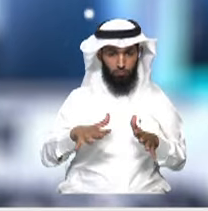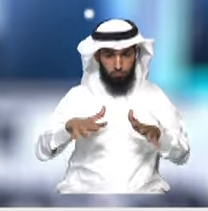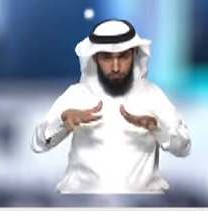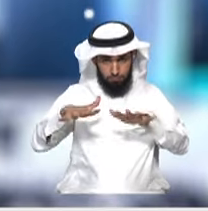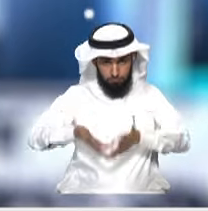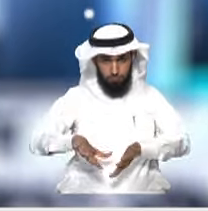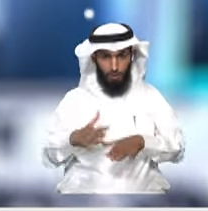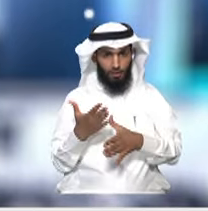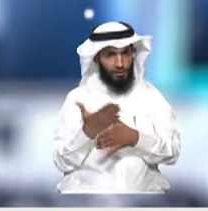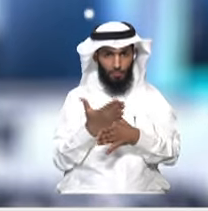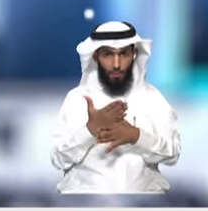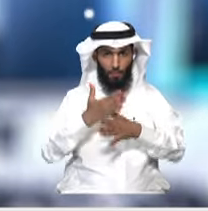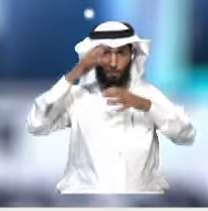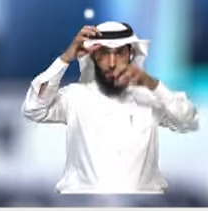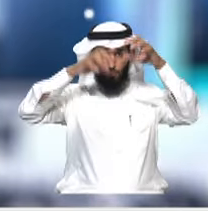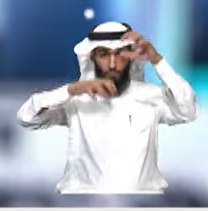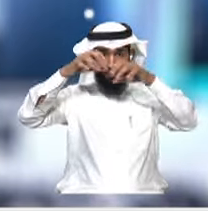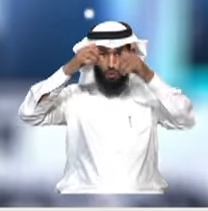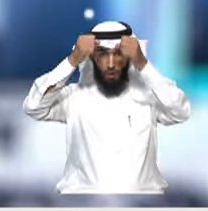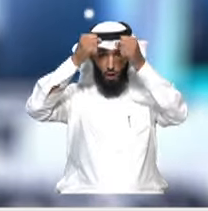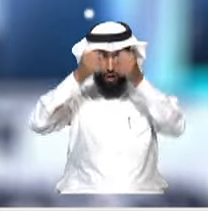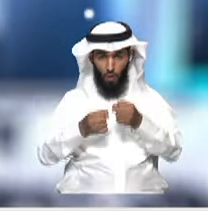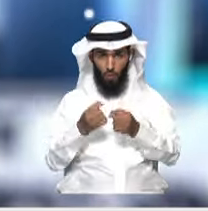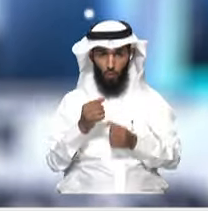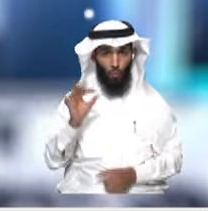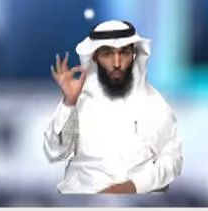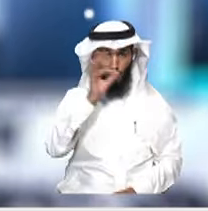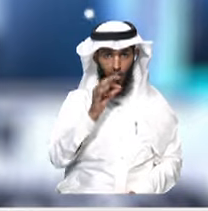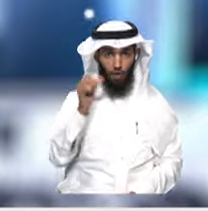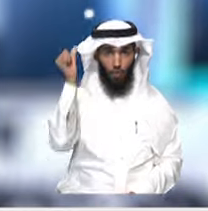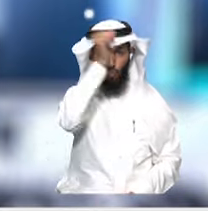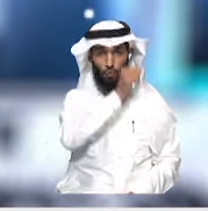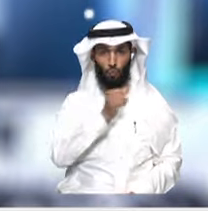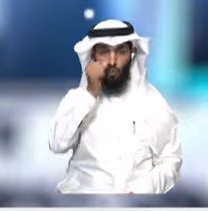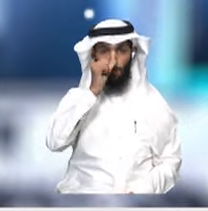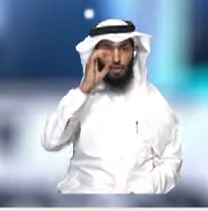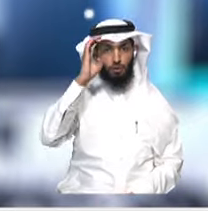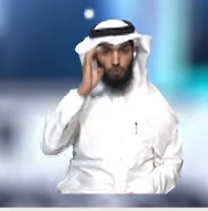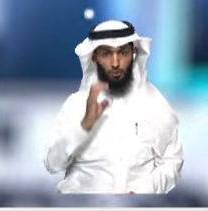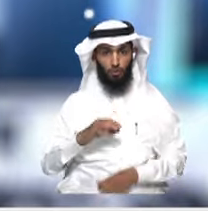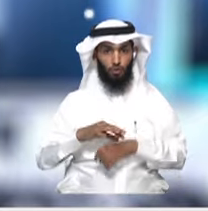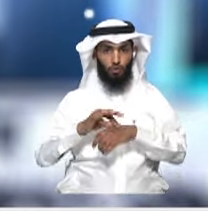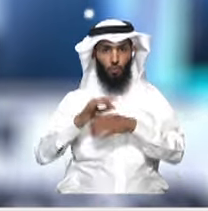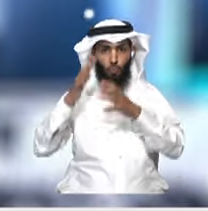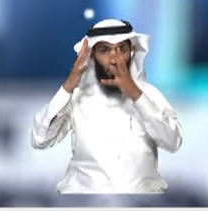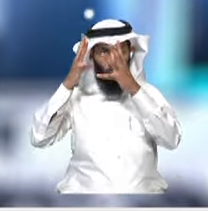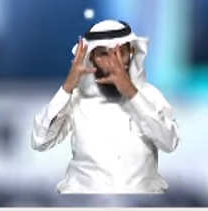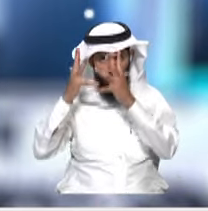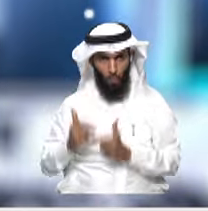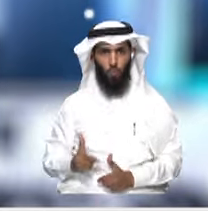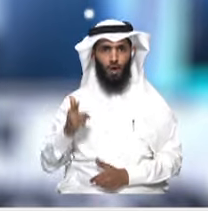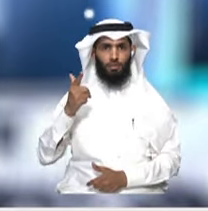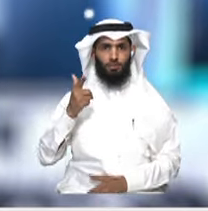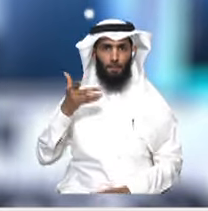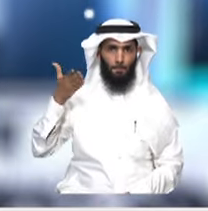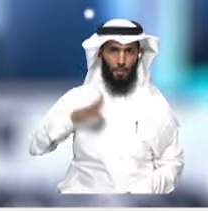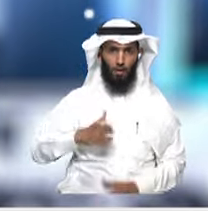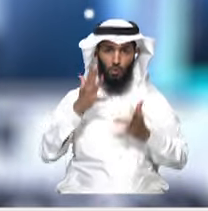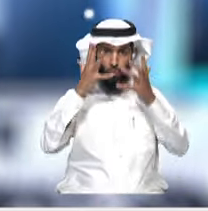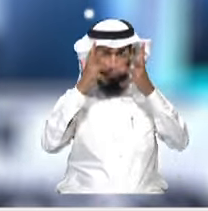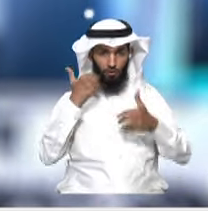اجتاحت جنوبي اثيوبيا واسفرت عن سقوط العديد من الضحايا والمصابين راجيا سموه